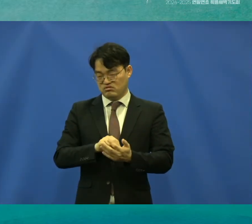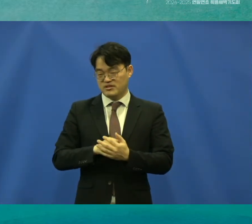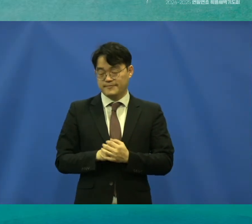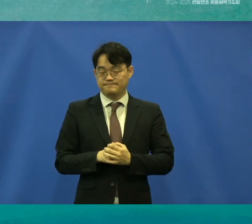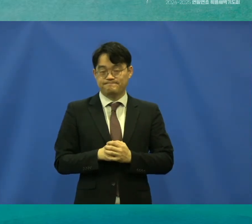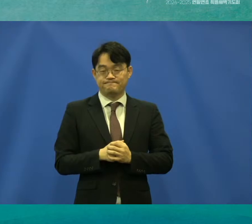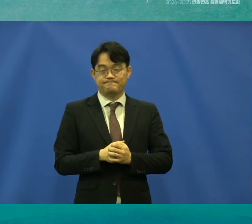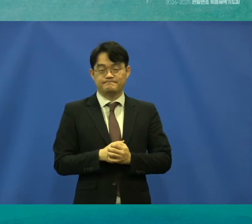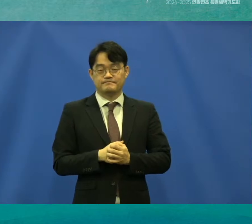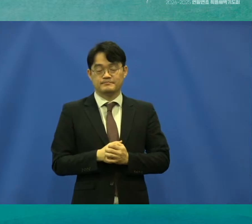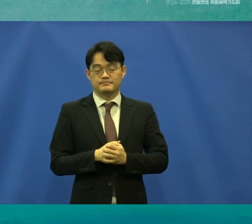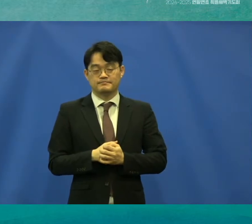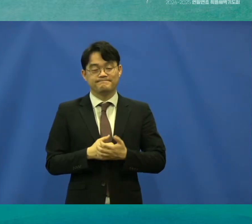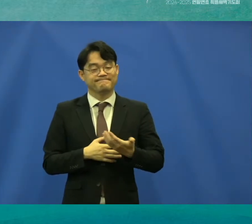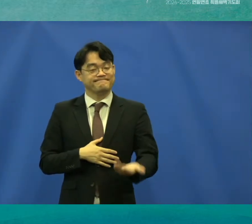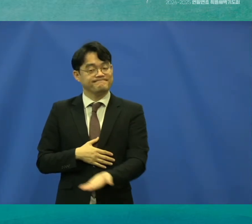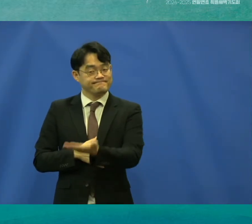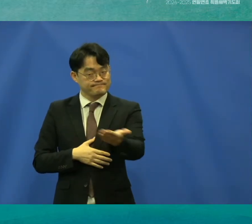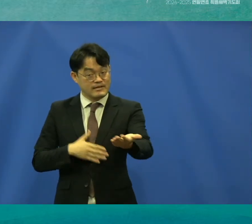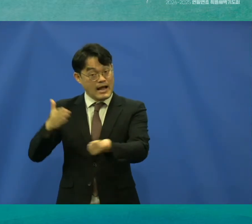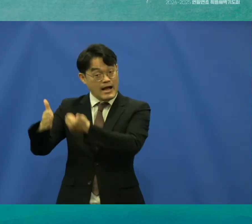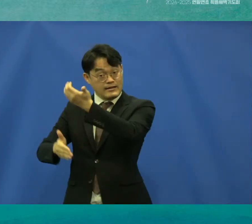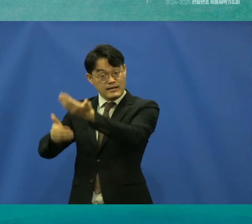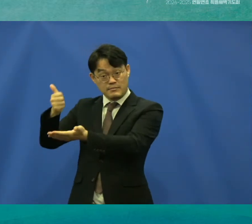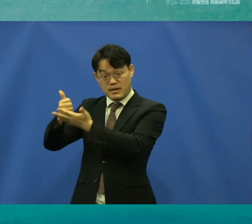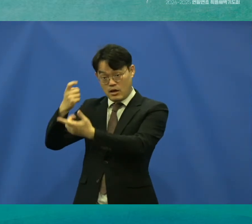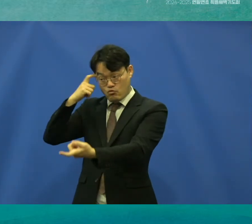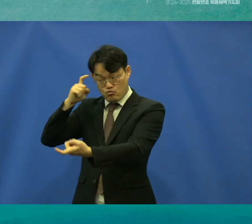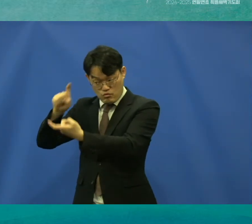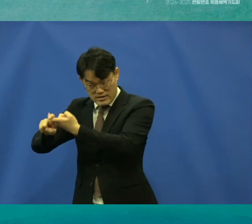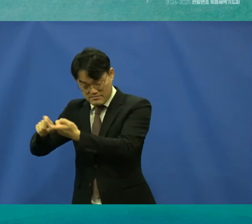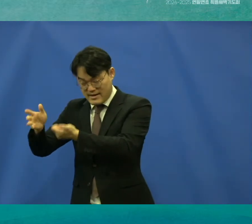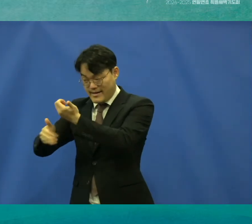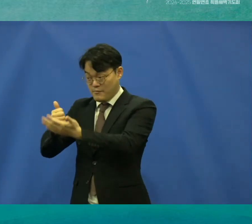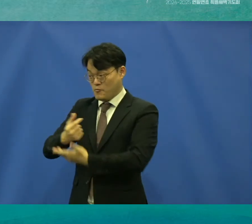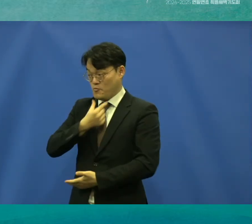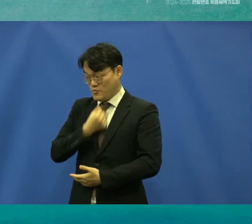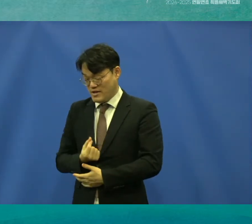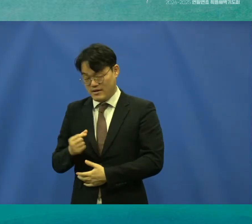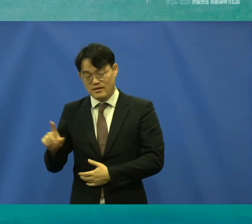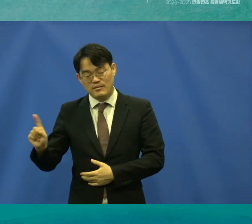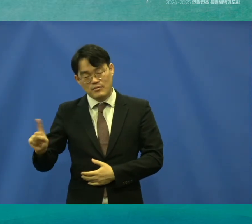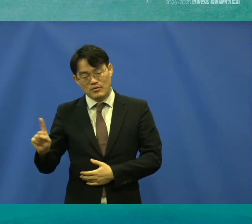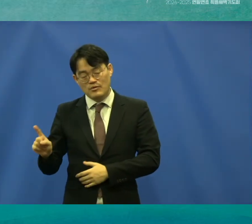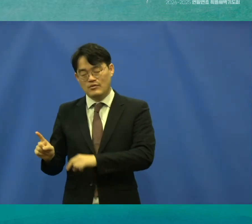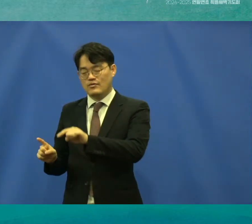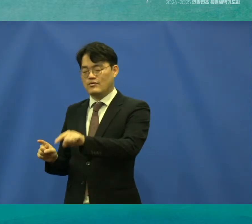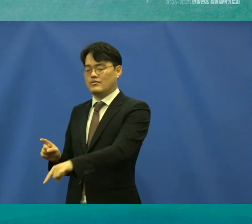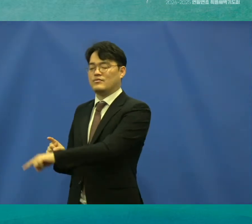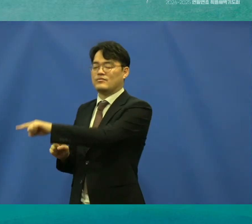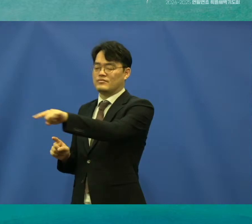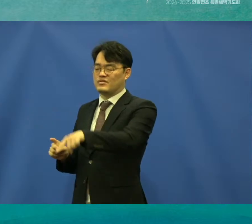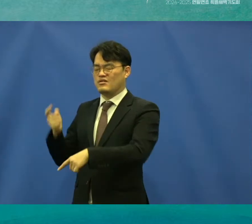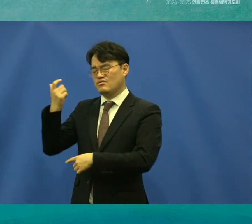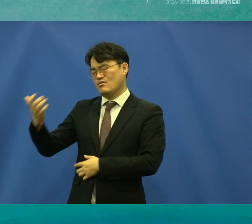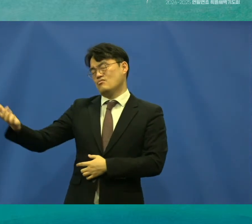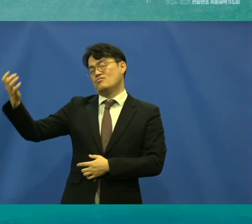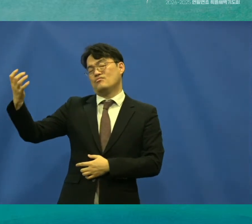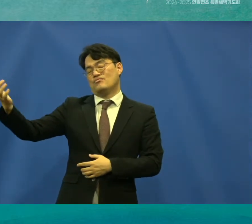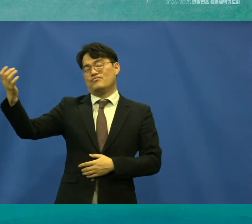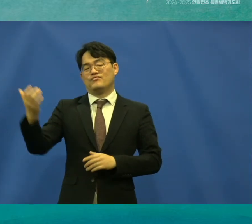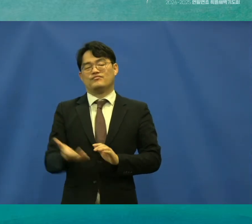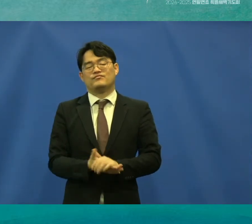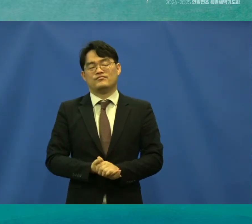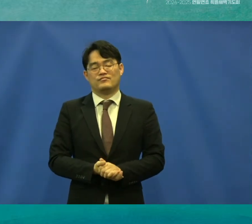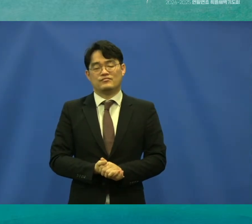여러분, 우리의 하나님의 관심에 우리가 집중해야 합니다. 이 큰 아들의 회개가 필요해요. 큰 아들의 회개, 이 요나의 회개.